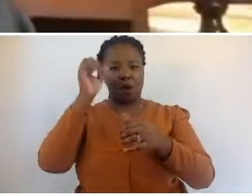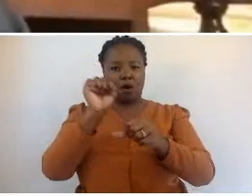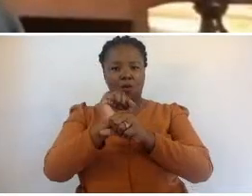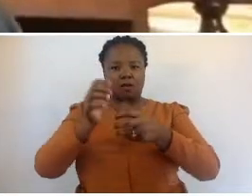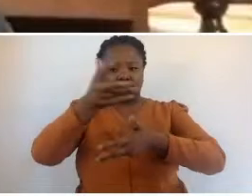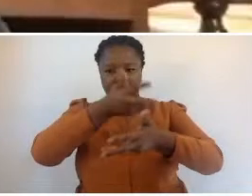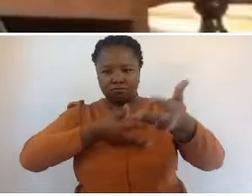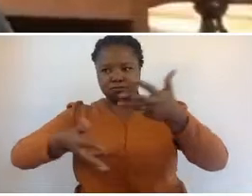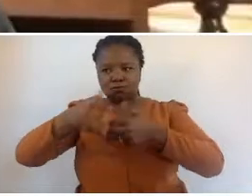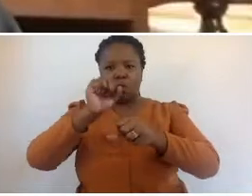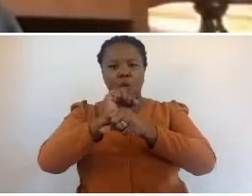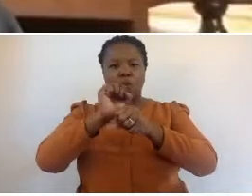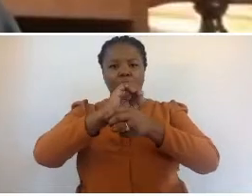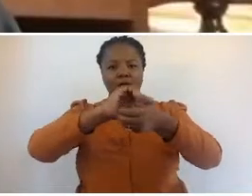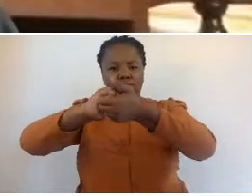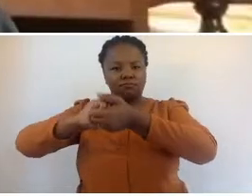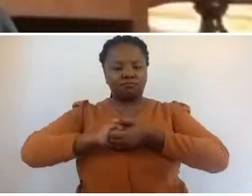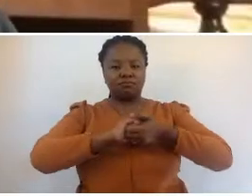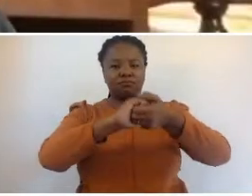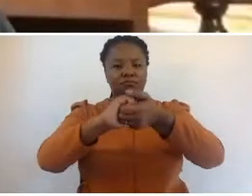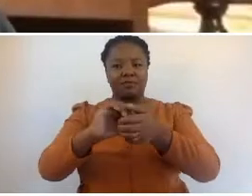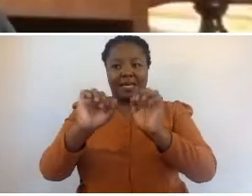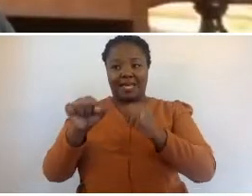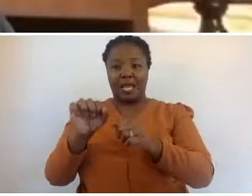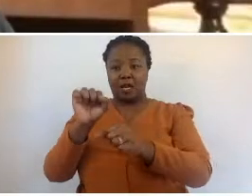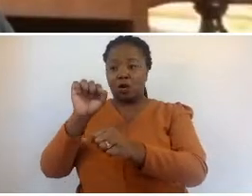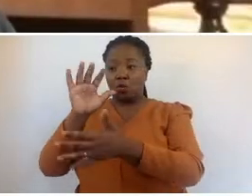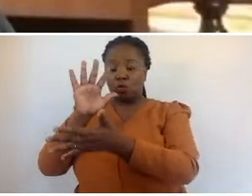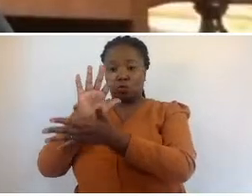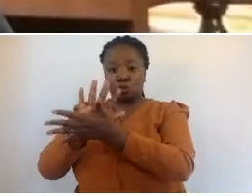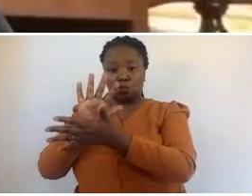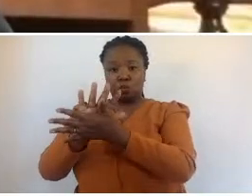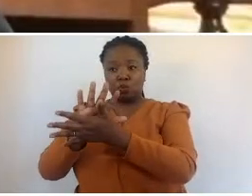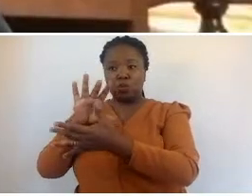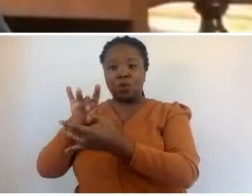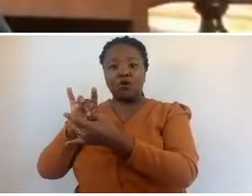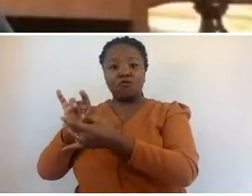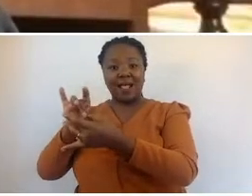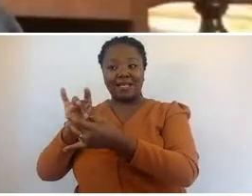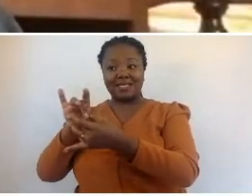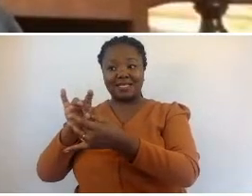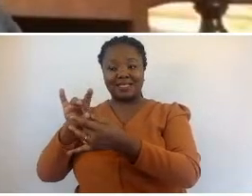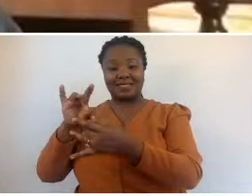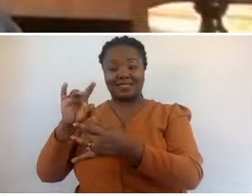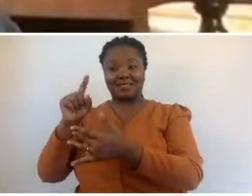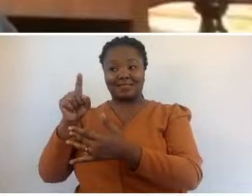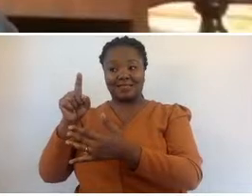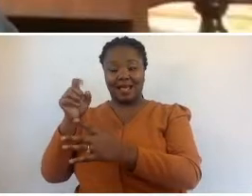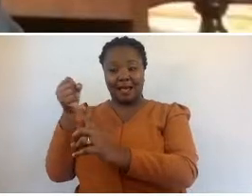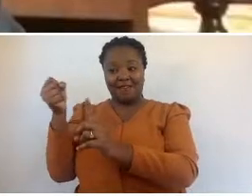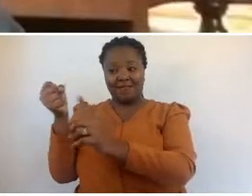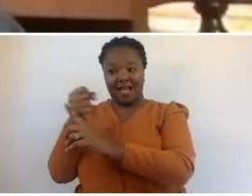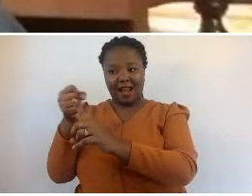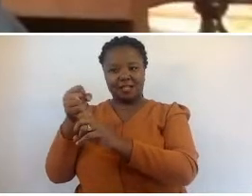y ait un effort concerté pour lutter contre la violence sexuelle et sexiste à